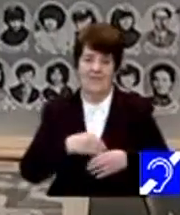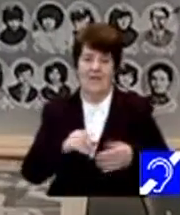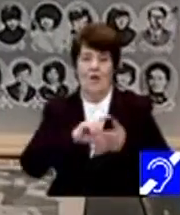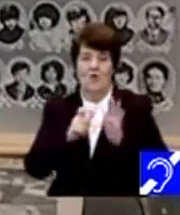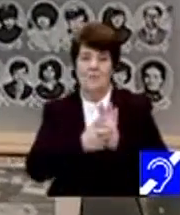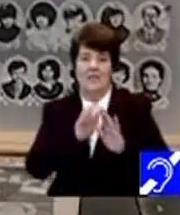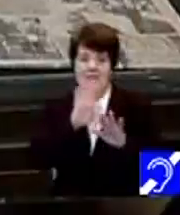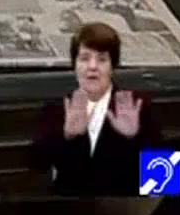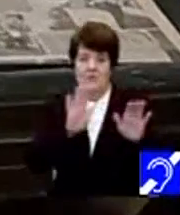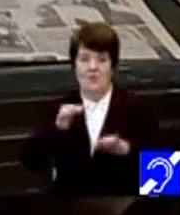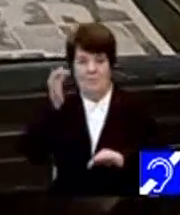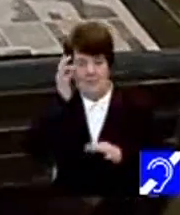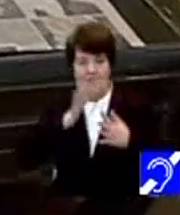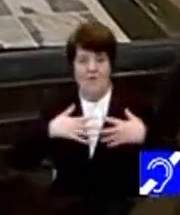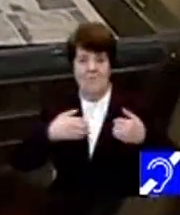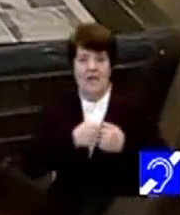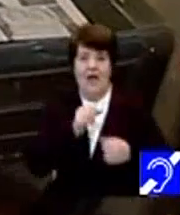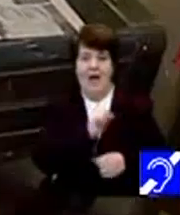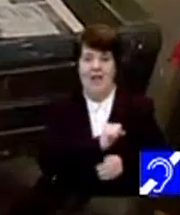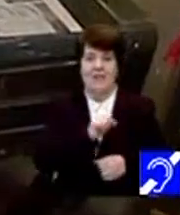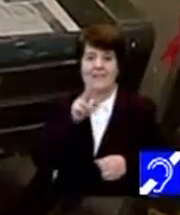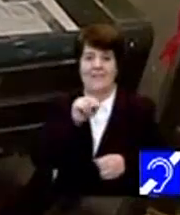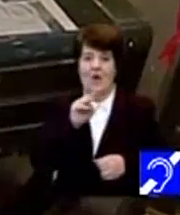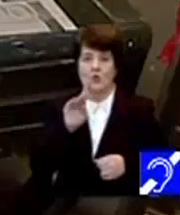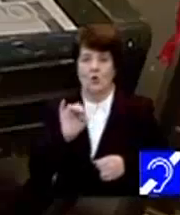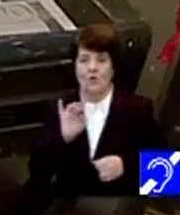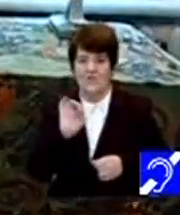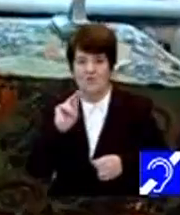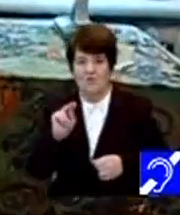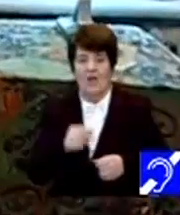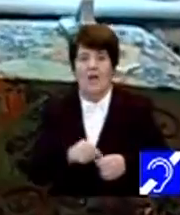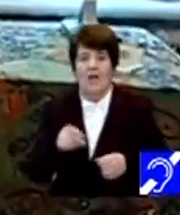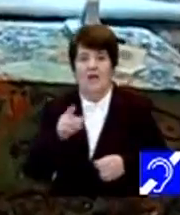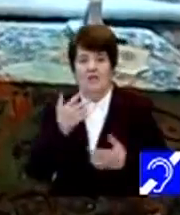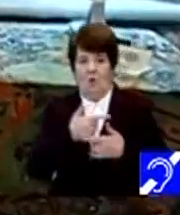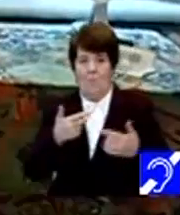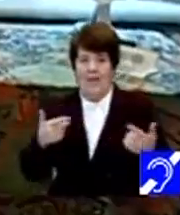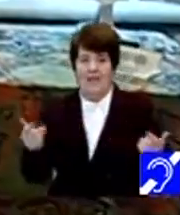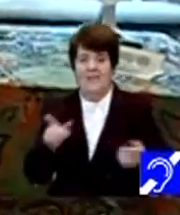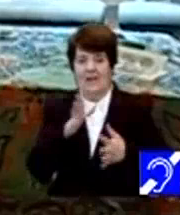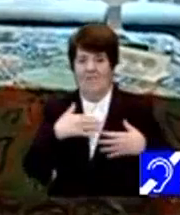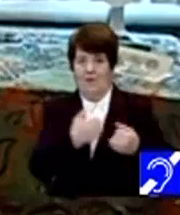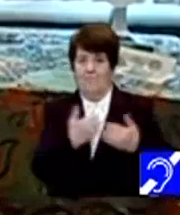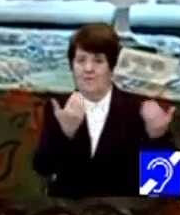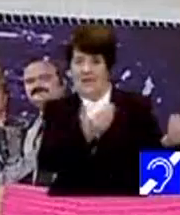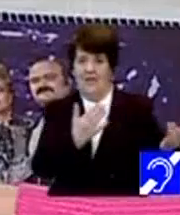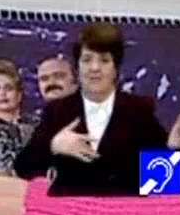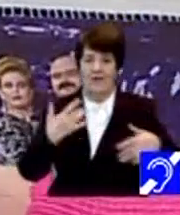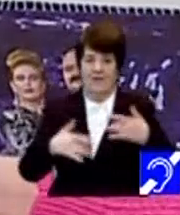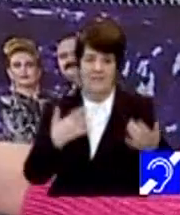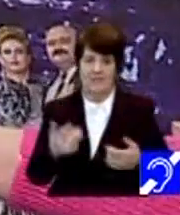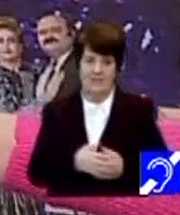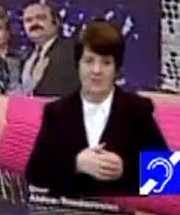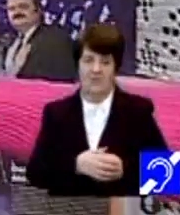lăuda și cu un spațiu amenajat în memoria familiei Aldea Teodorovici. Aici se găsesc obiectele care au aparținut familiei